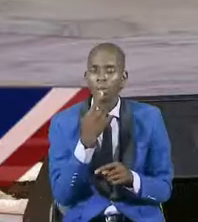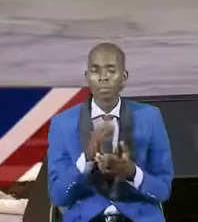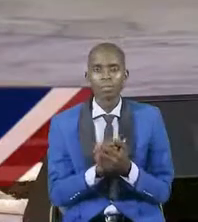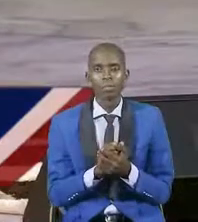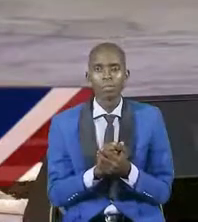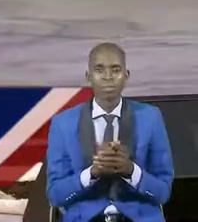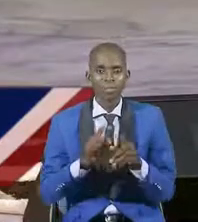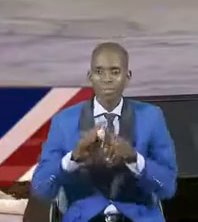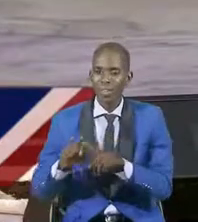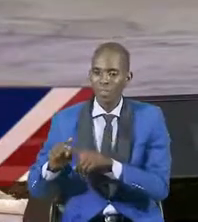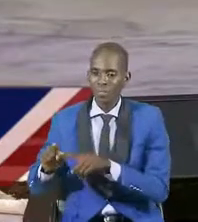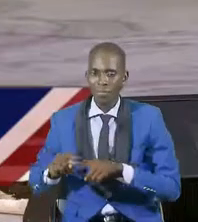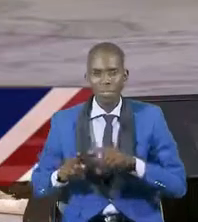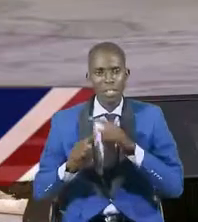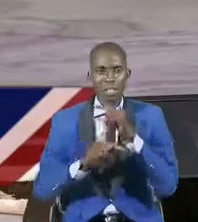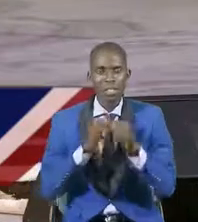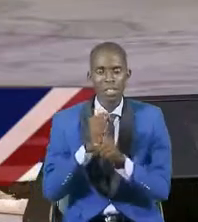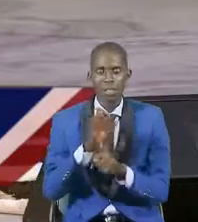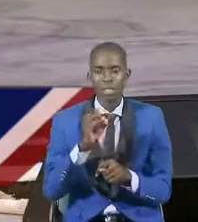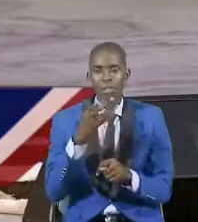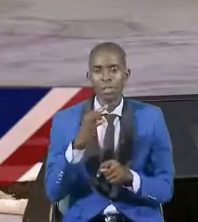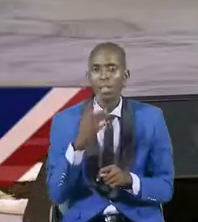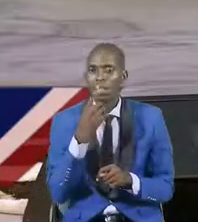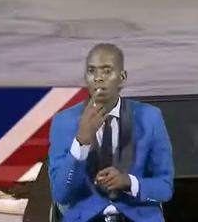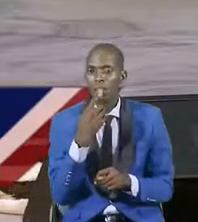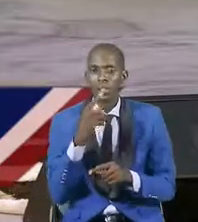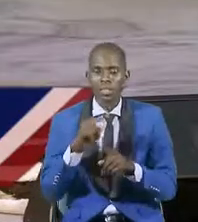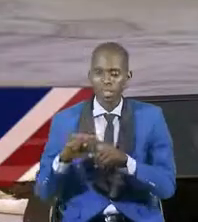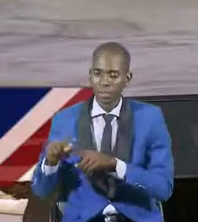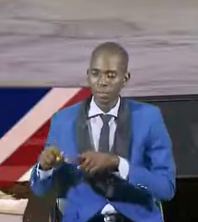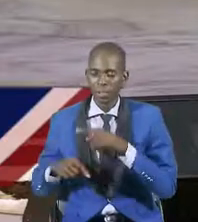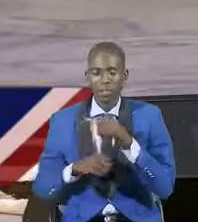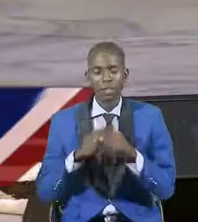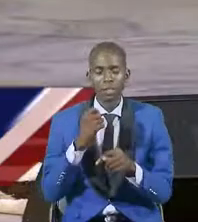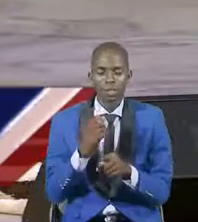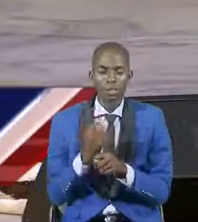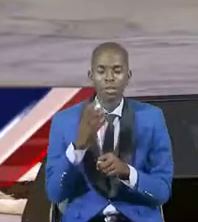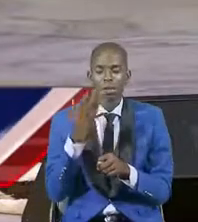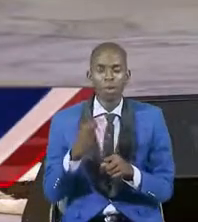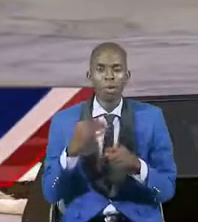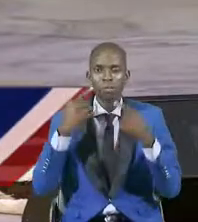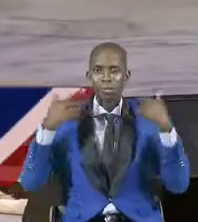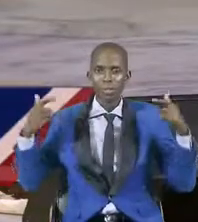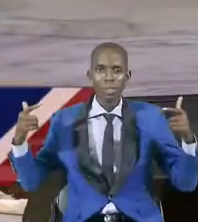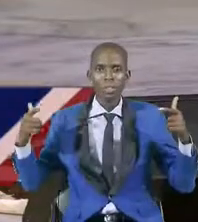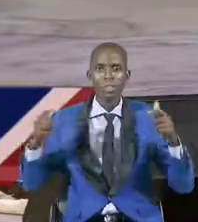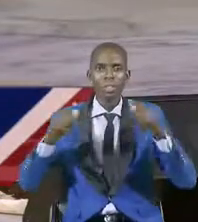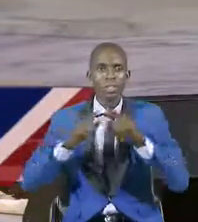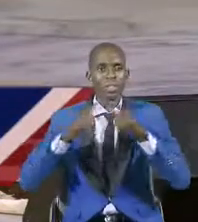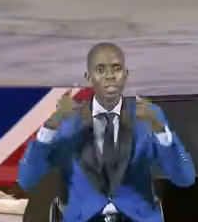des langues. Oui, de diverses langues, de différentes